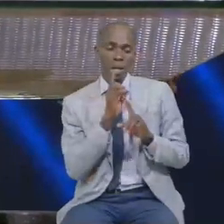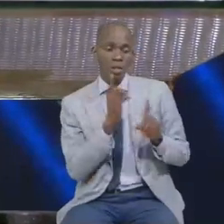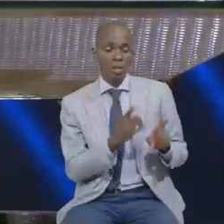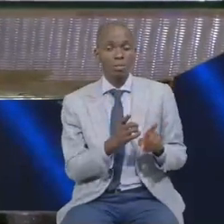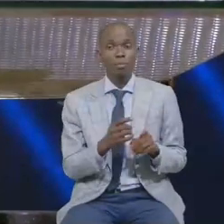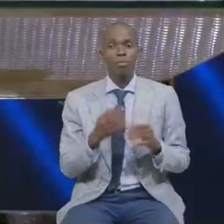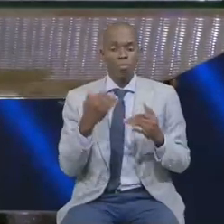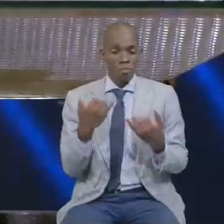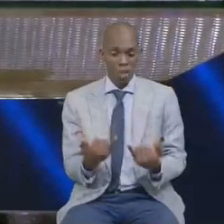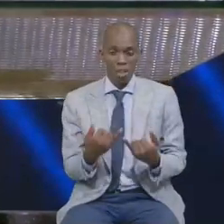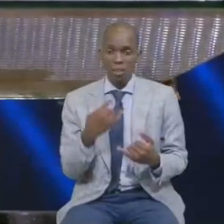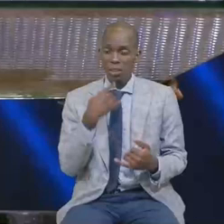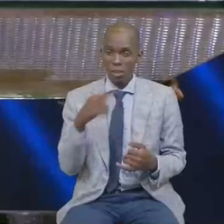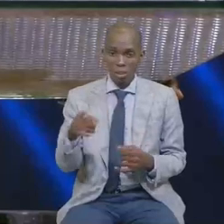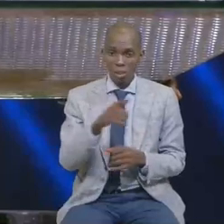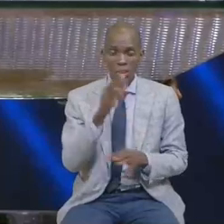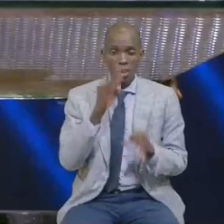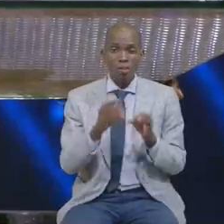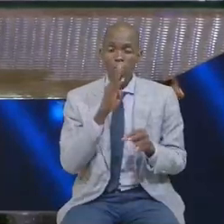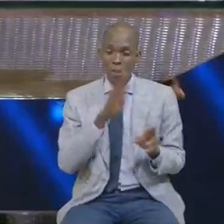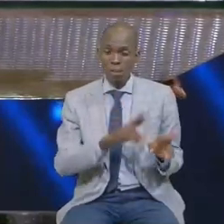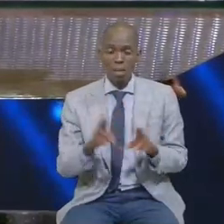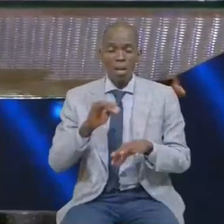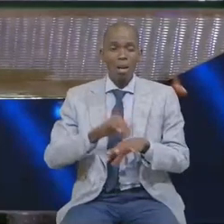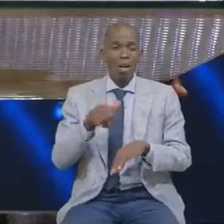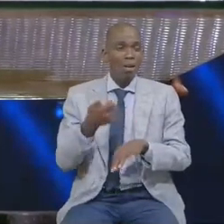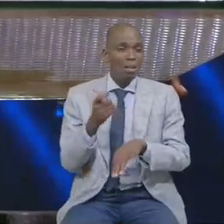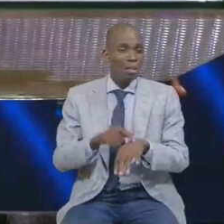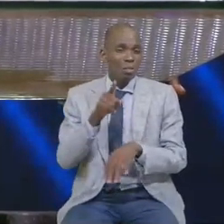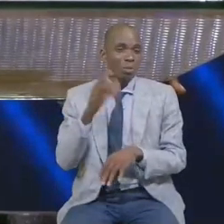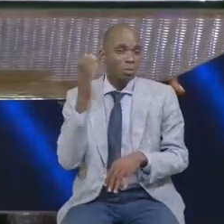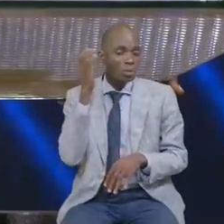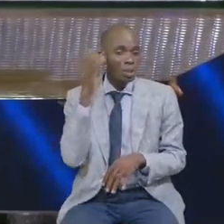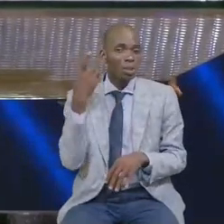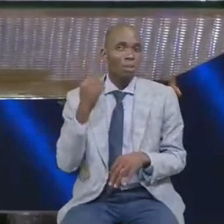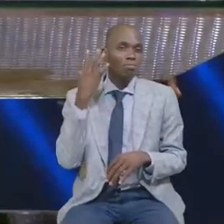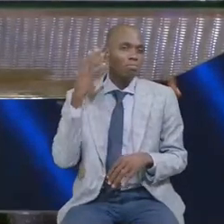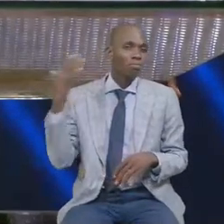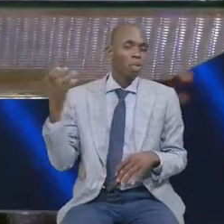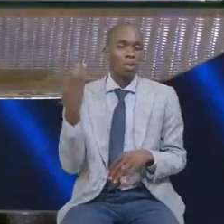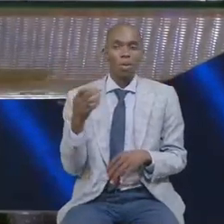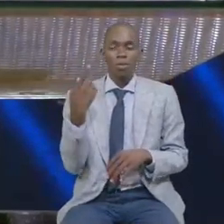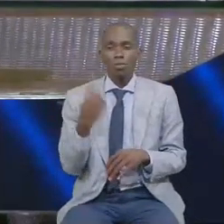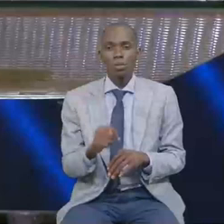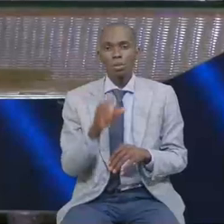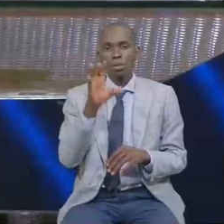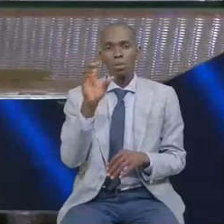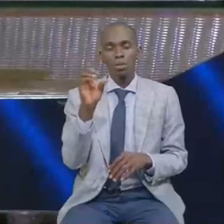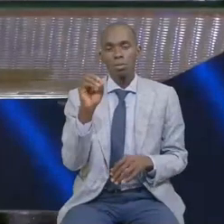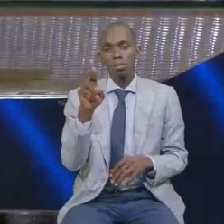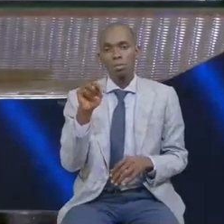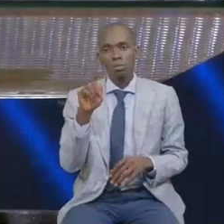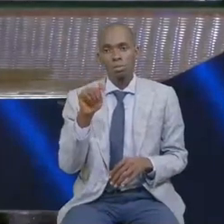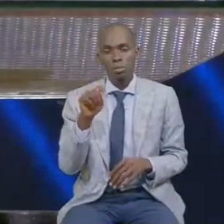Maintenant, tenez-vous prêts, et au moment où vous entendrez le son de la trompette,